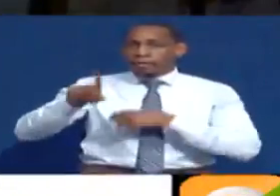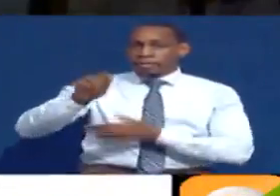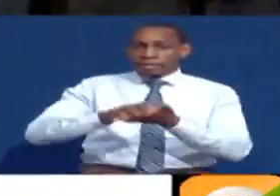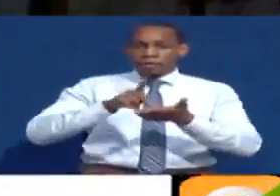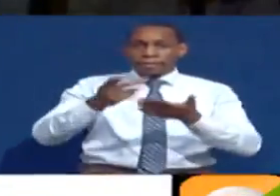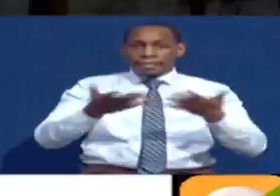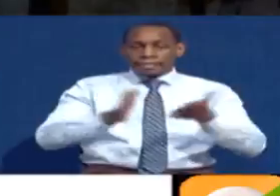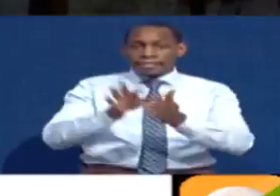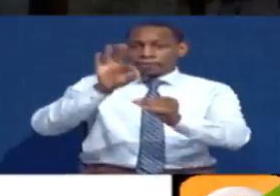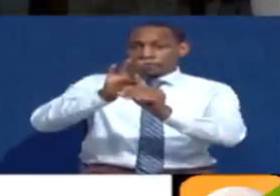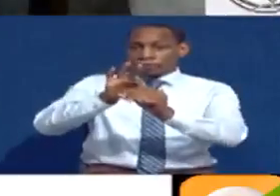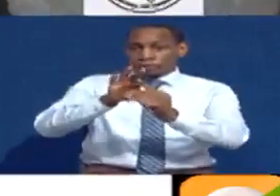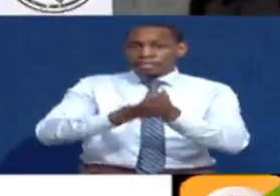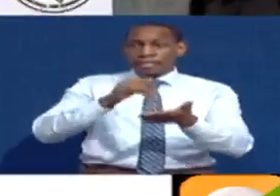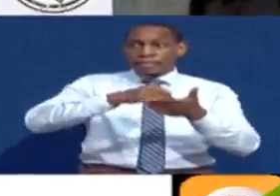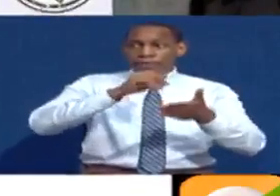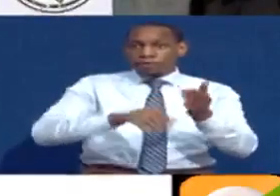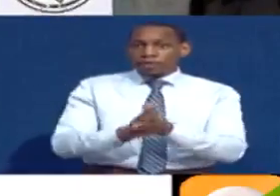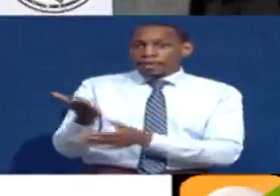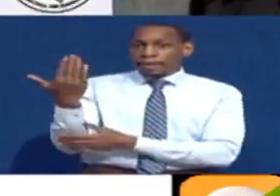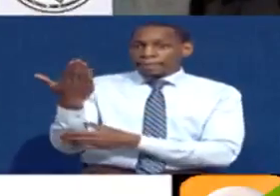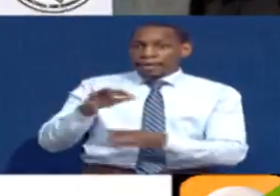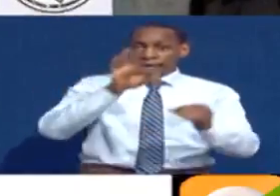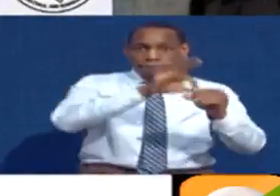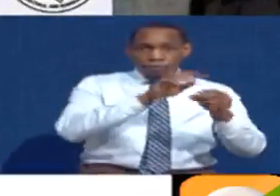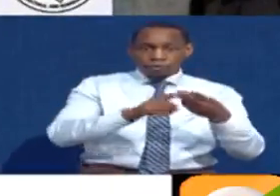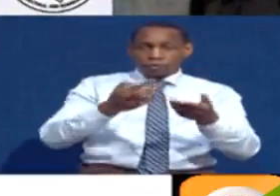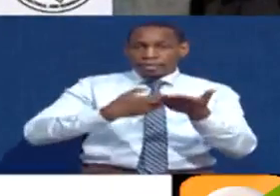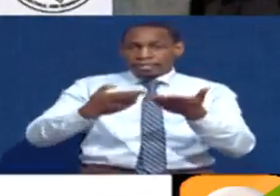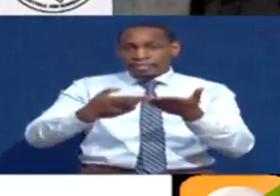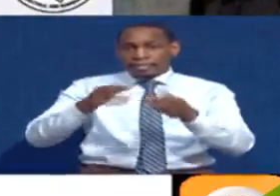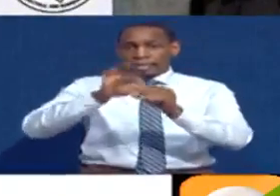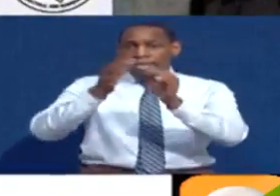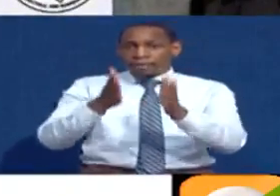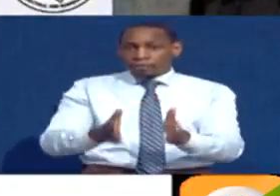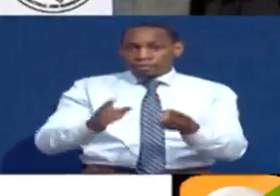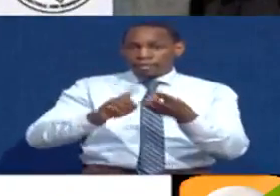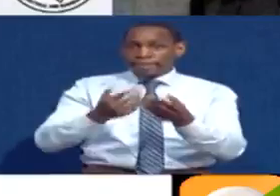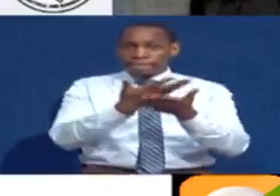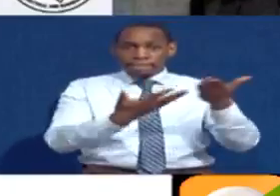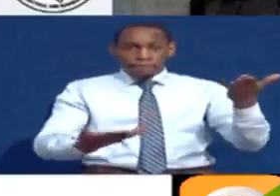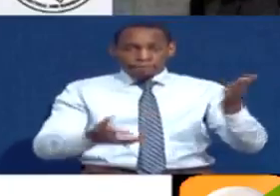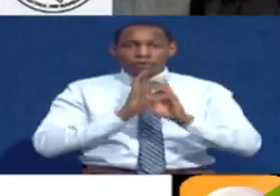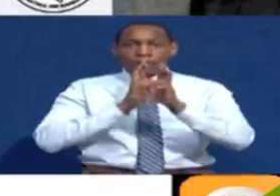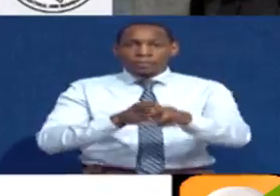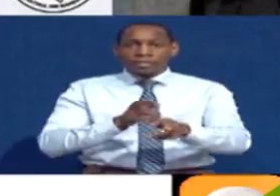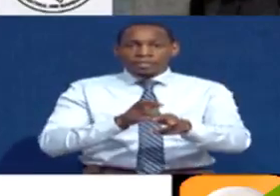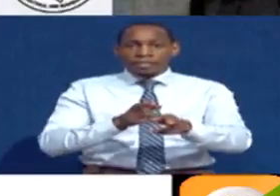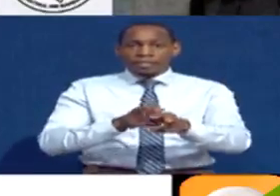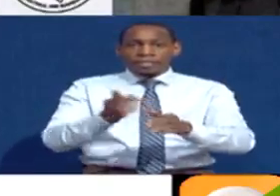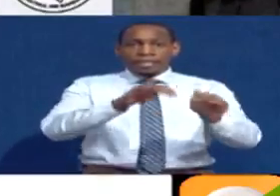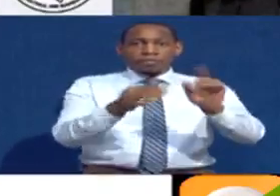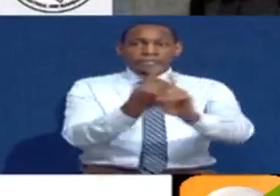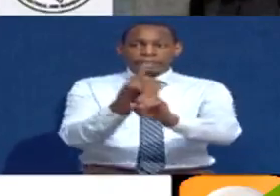ununuzi wa vifaa vya kupigia kura, ikiwemo karatasi za kura, sajili ya wapiga kura na fomu za kunakili matokeo ya